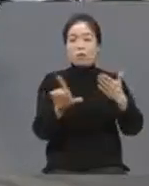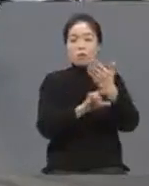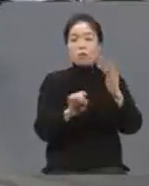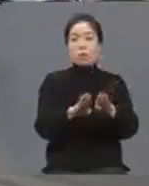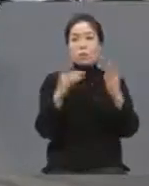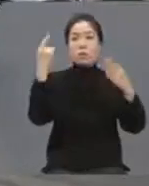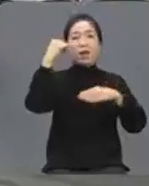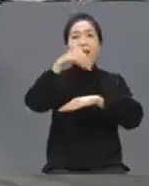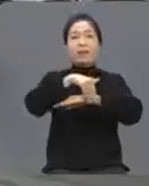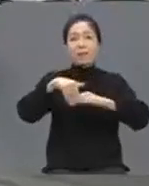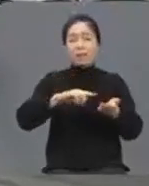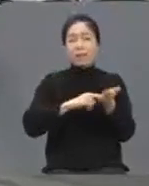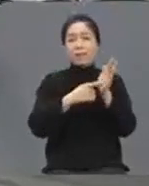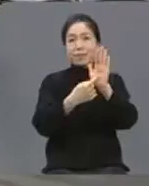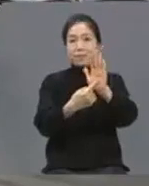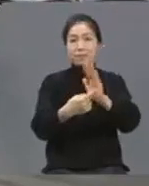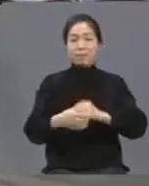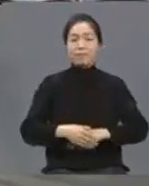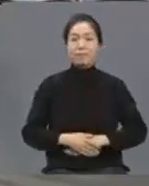문을 열 계획이라고